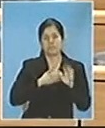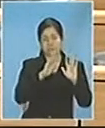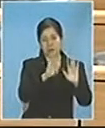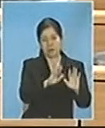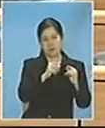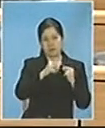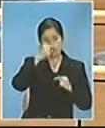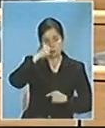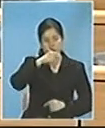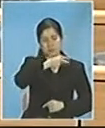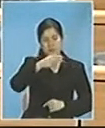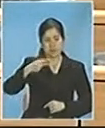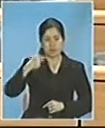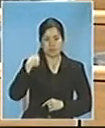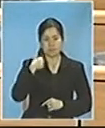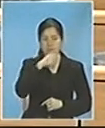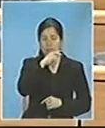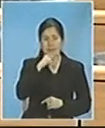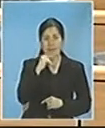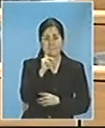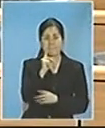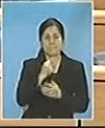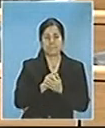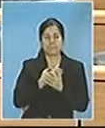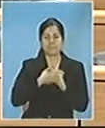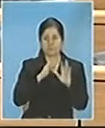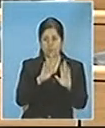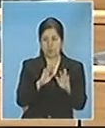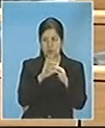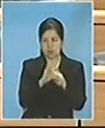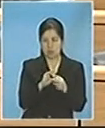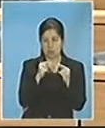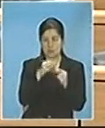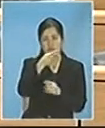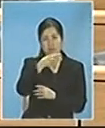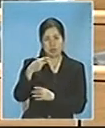ทยและภาษาถิ่นแล้วประเด็นที่สองที่ฉันฝากเรื่องของภาษาสก๊อต